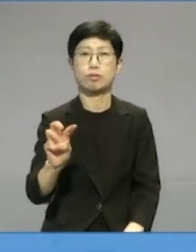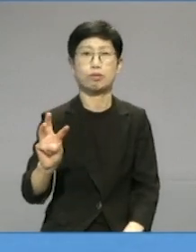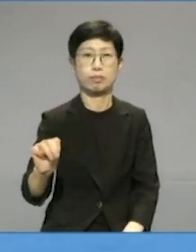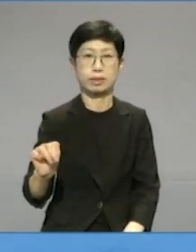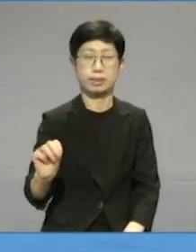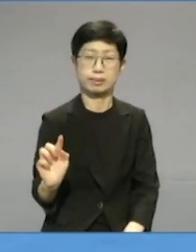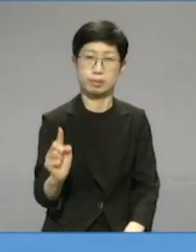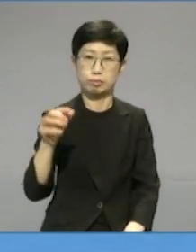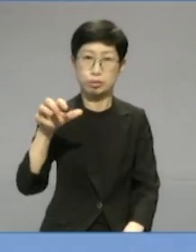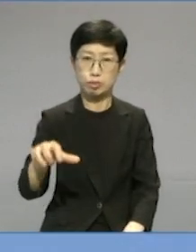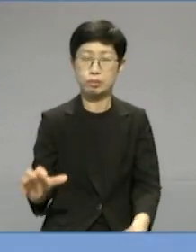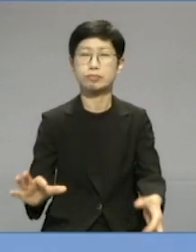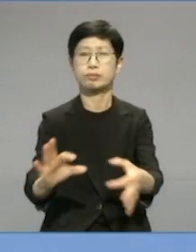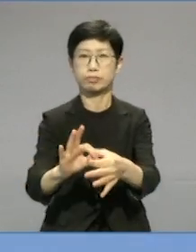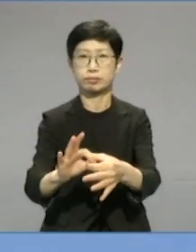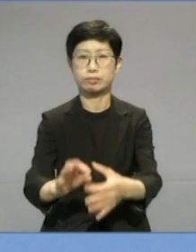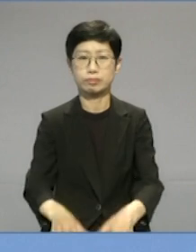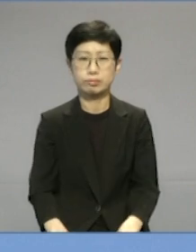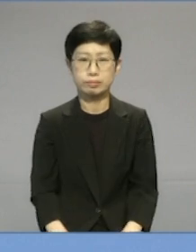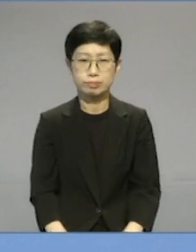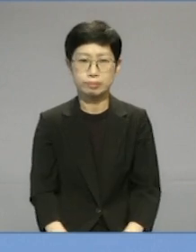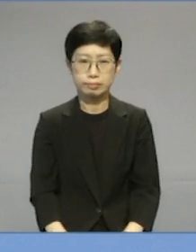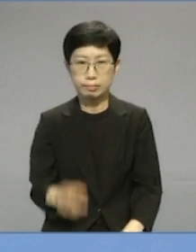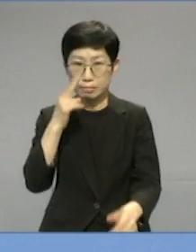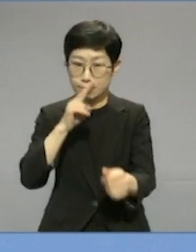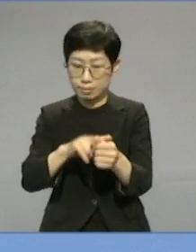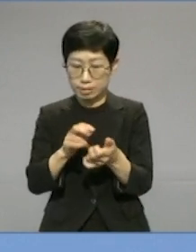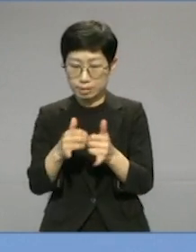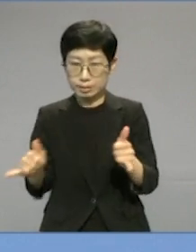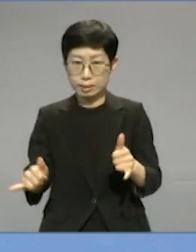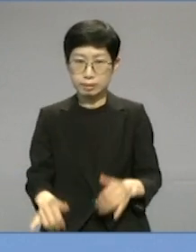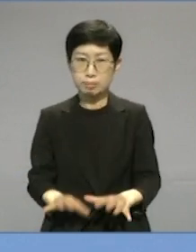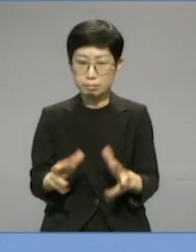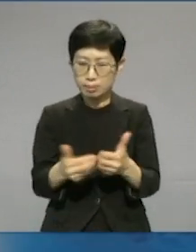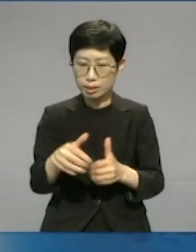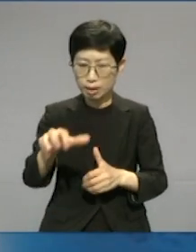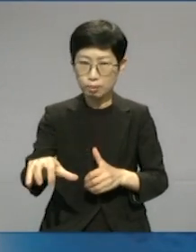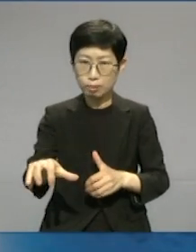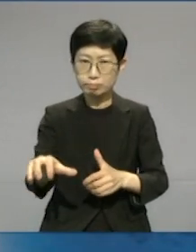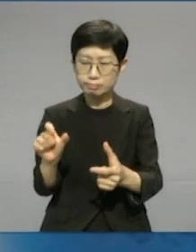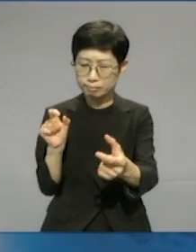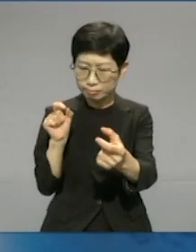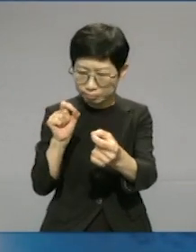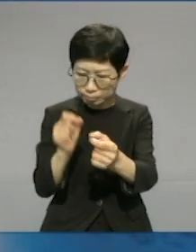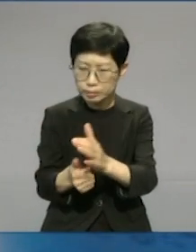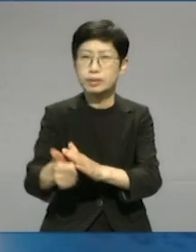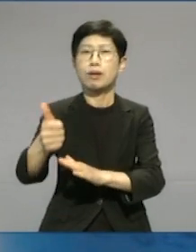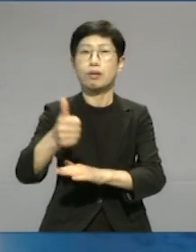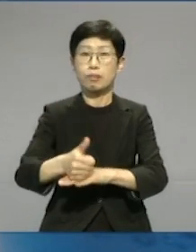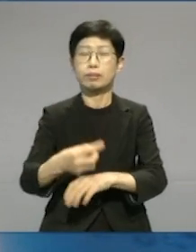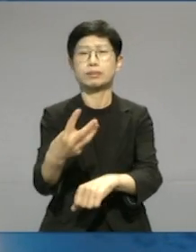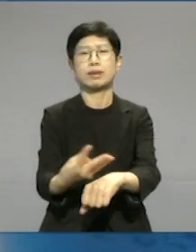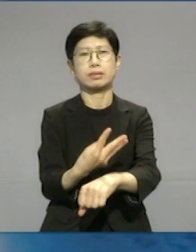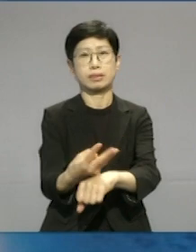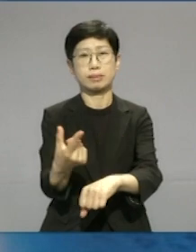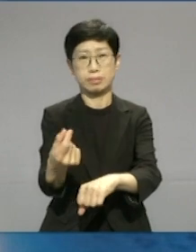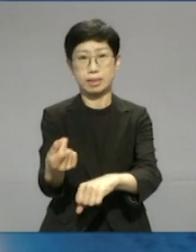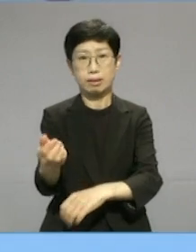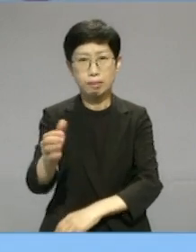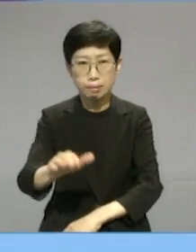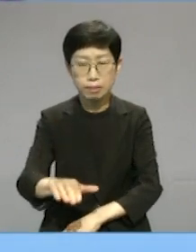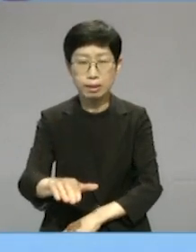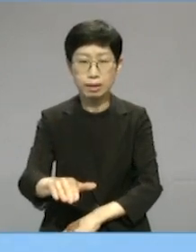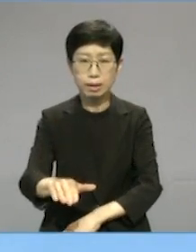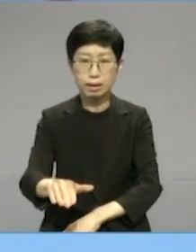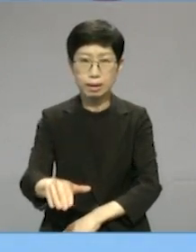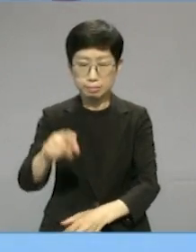탑에 연결되었는데요. 도전자는 반대편 가까이 접근하는데 3시간이나 걸렸지만